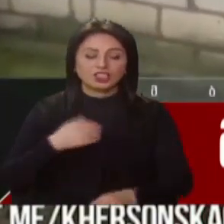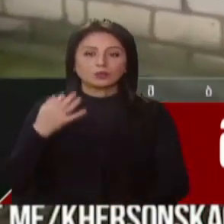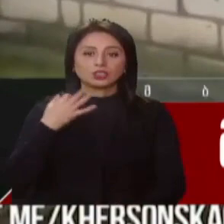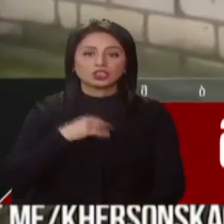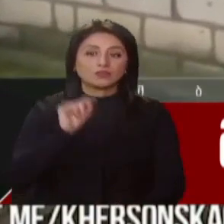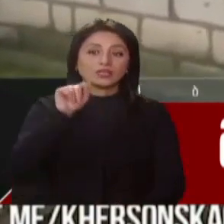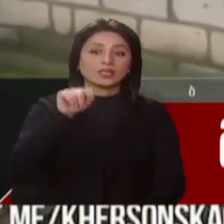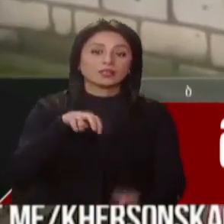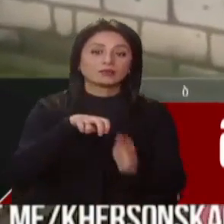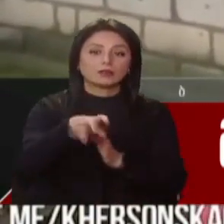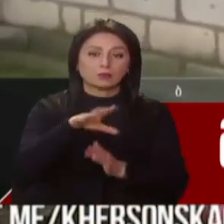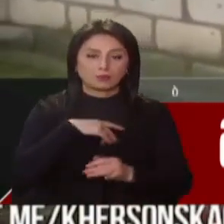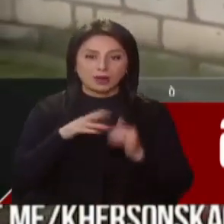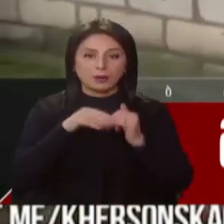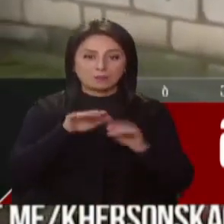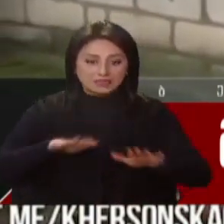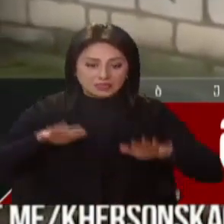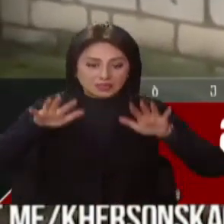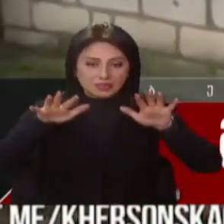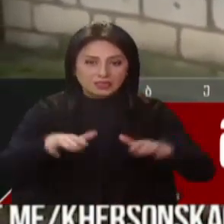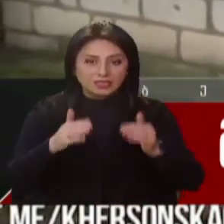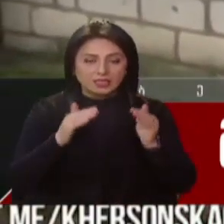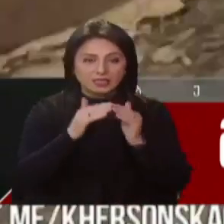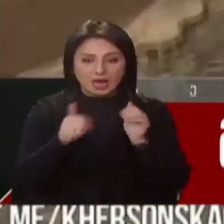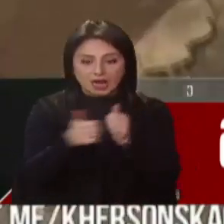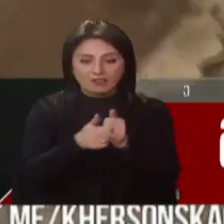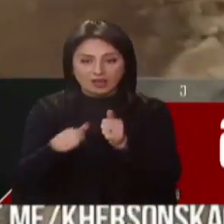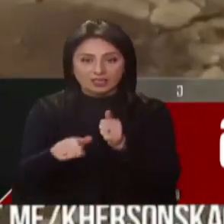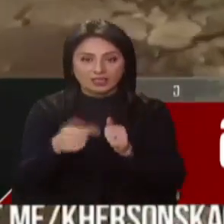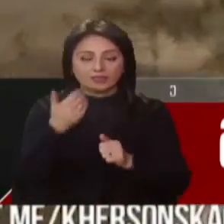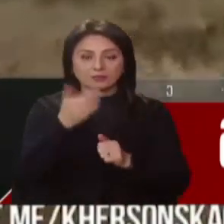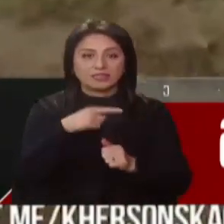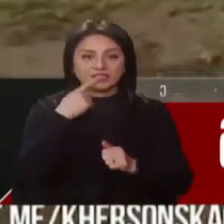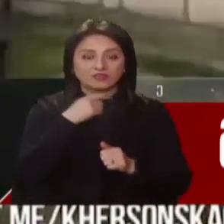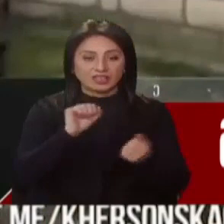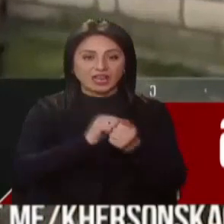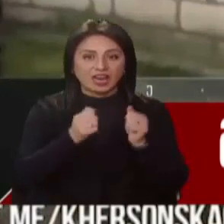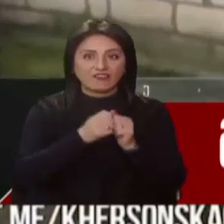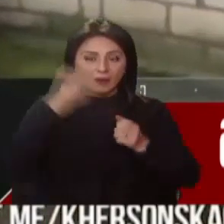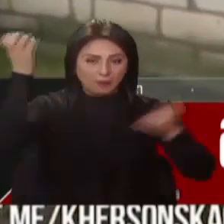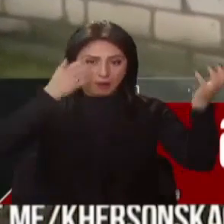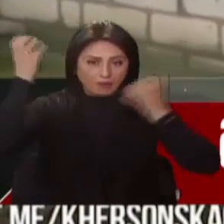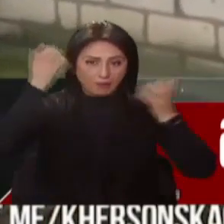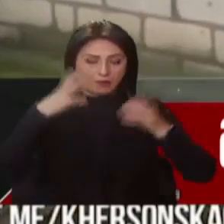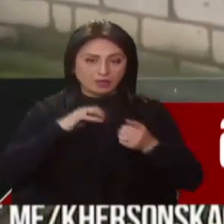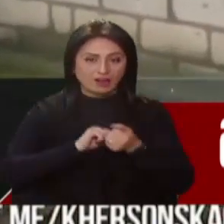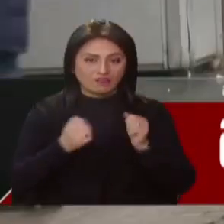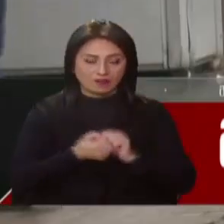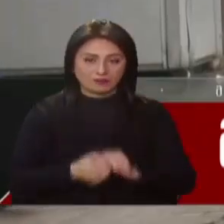Чемишвили айикит мидиода, ис мицазе даеца им сахлис гвердит кучаши. Мисит кмит, мас квебис цуима даадгда